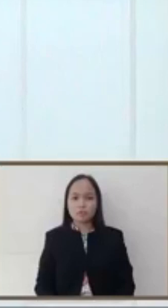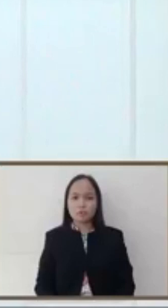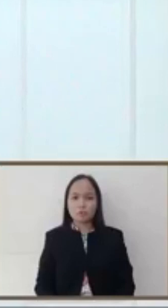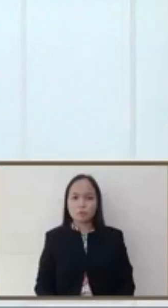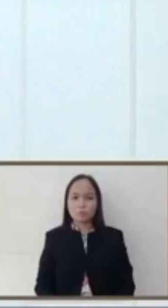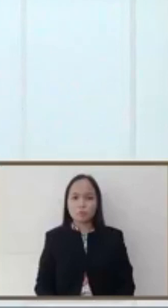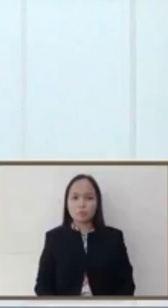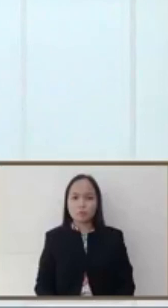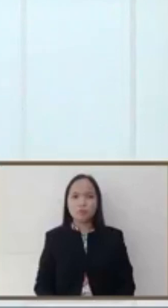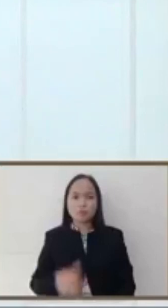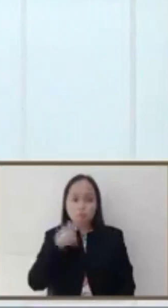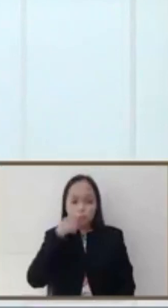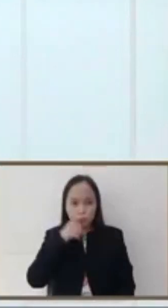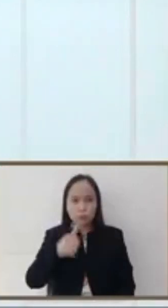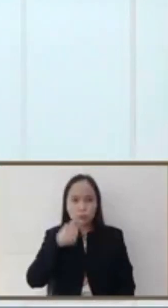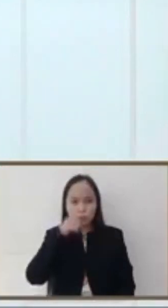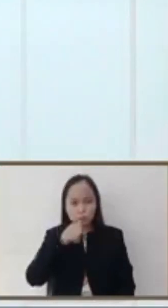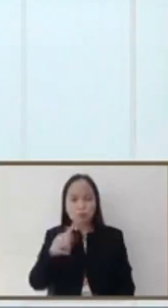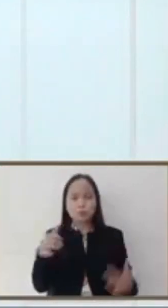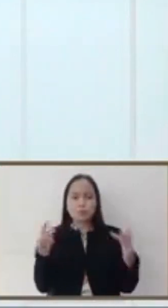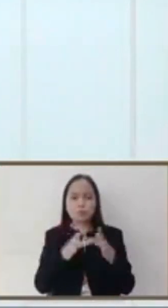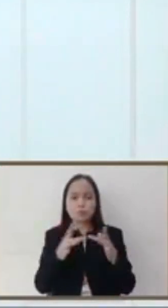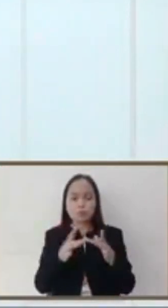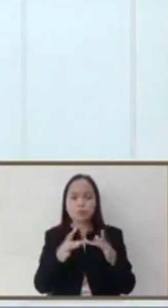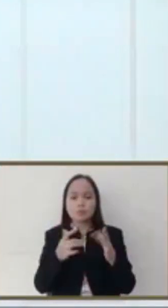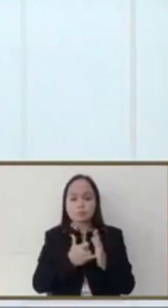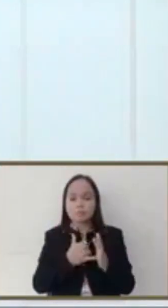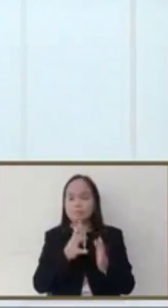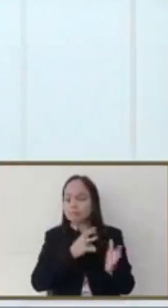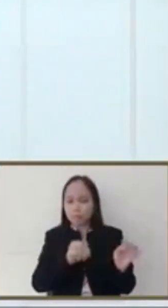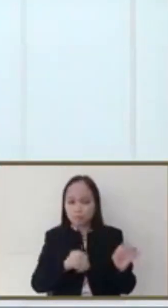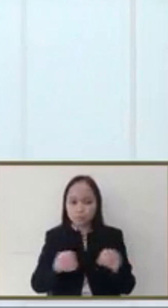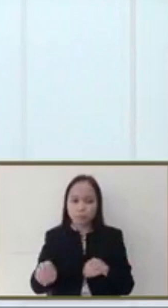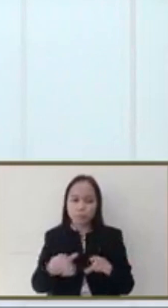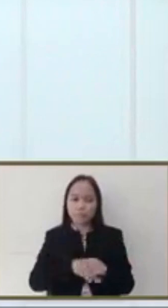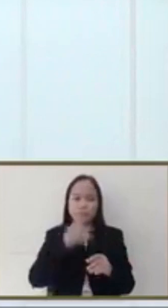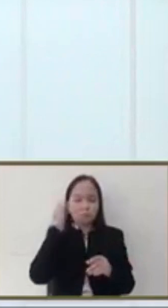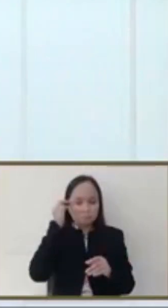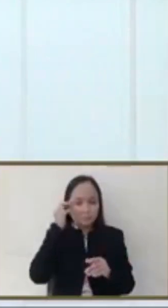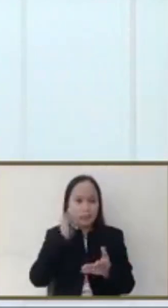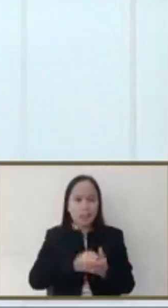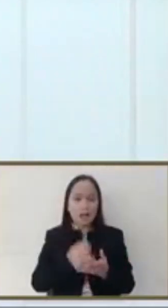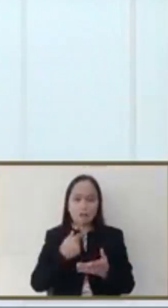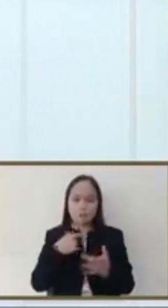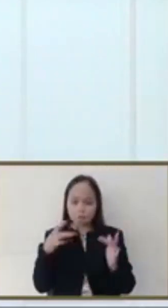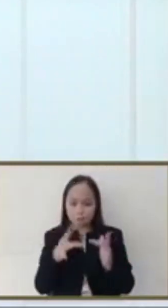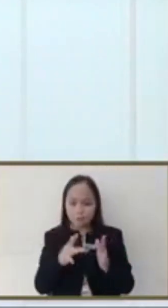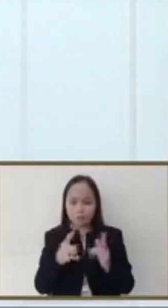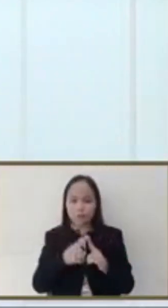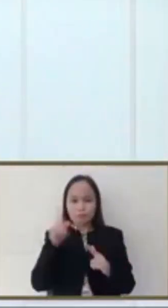Always connect it and put in your mind na meron itong connection sa eternity.